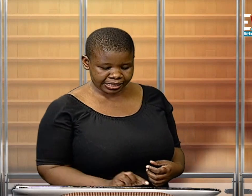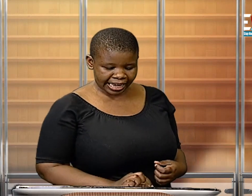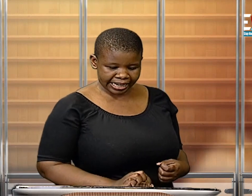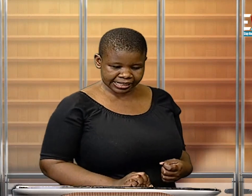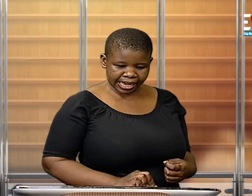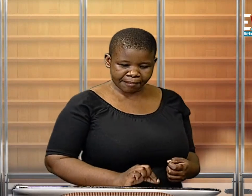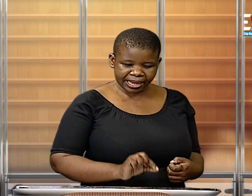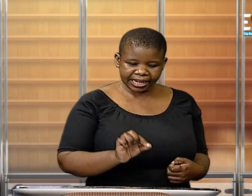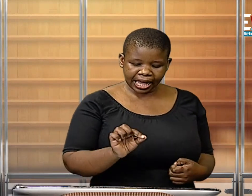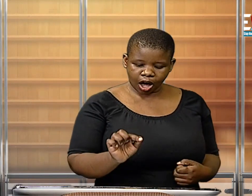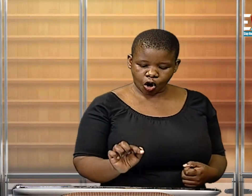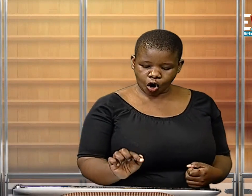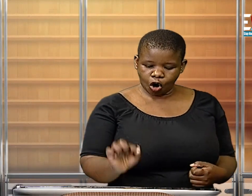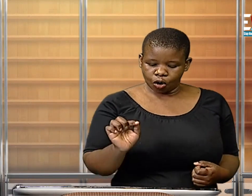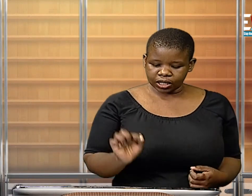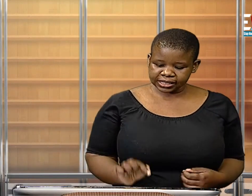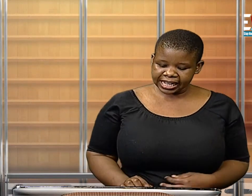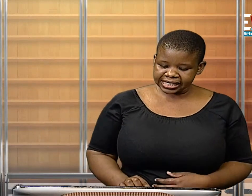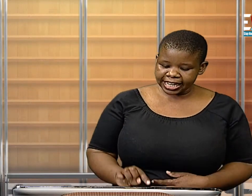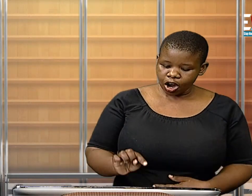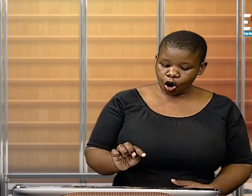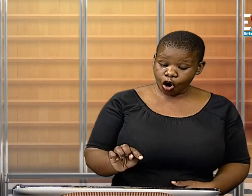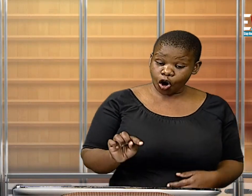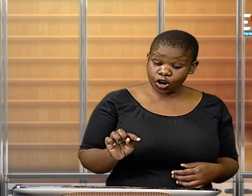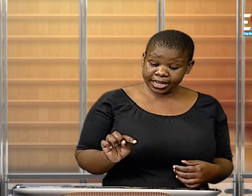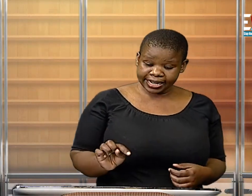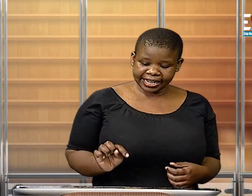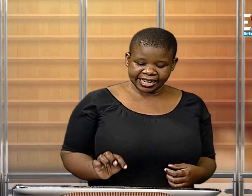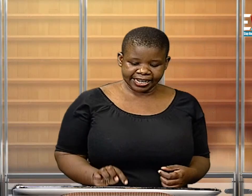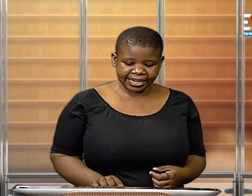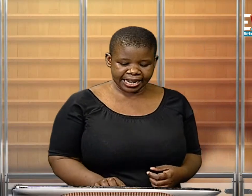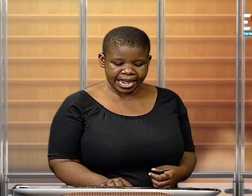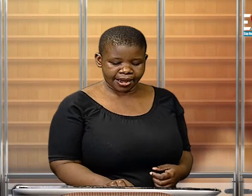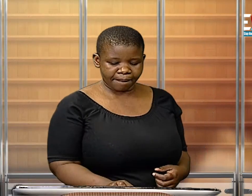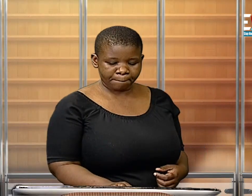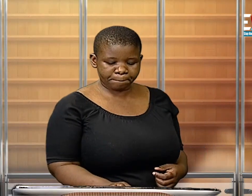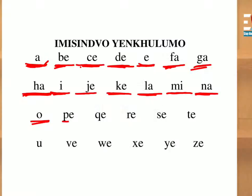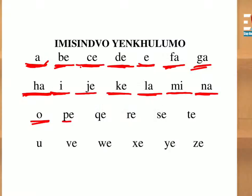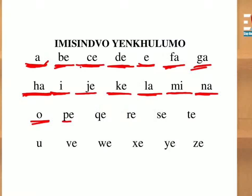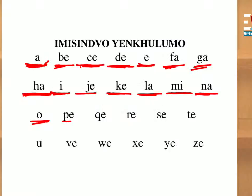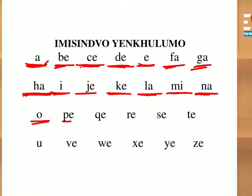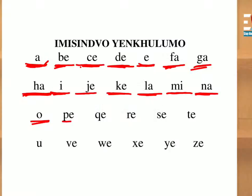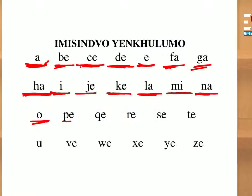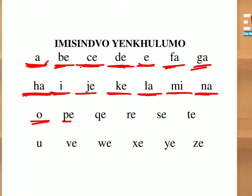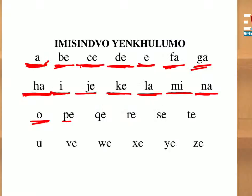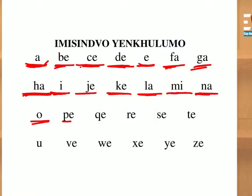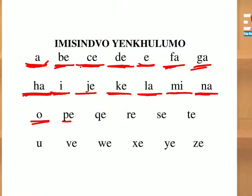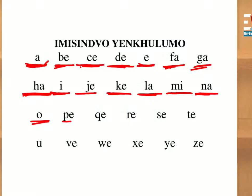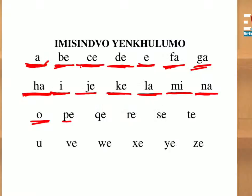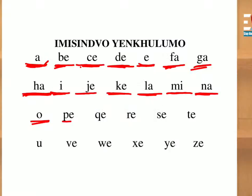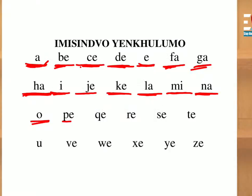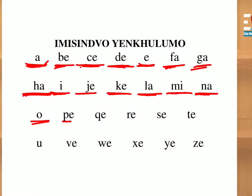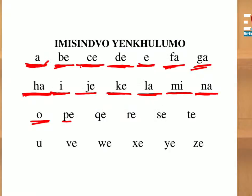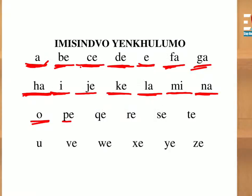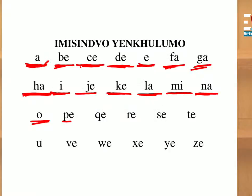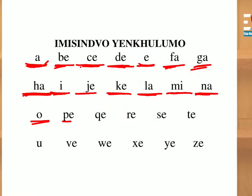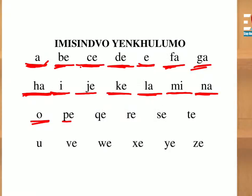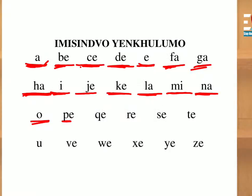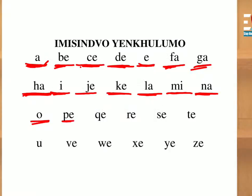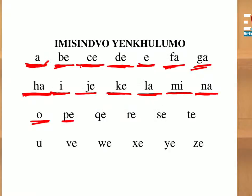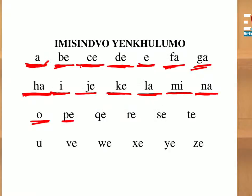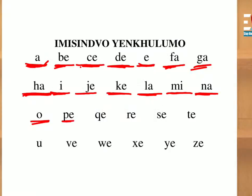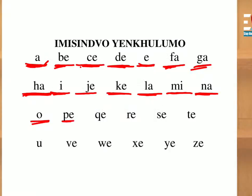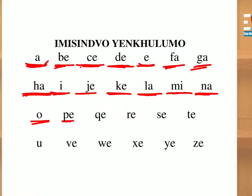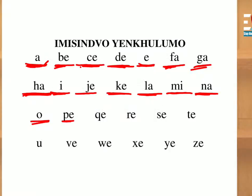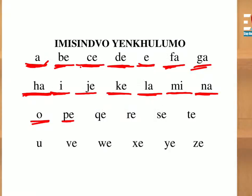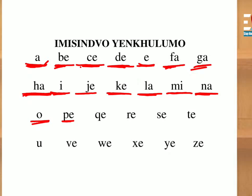oyili sicalise ngabani nga o sathi oyili pe awu phindza mfundzi uthi